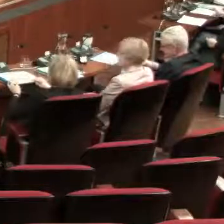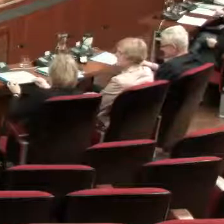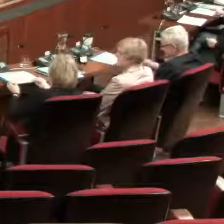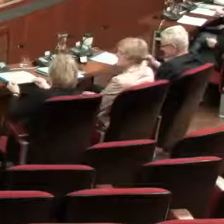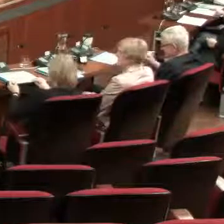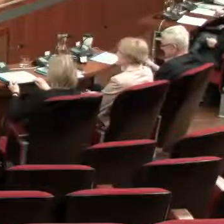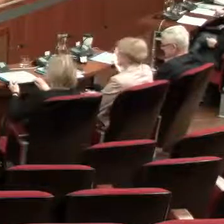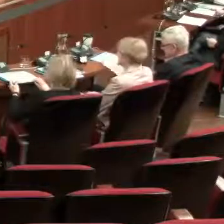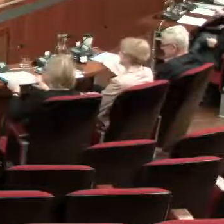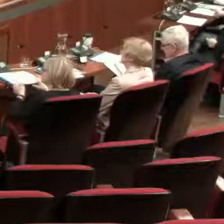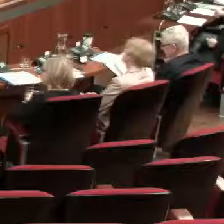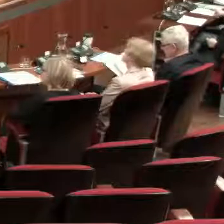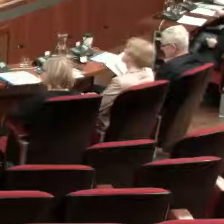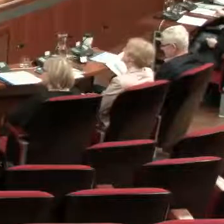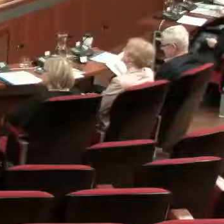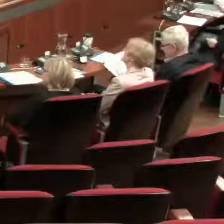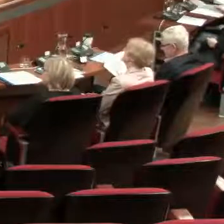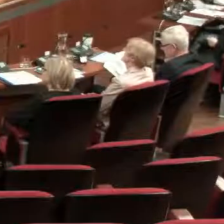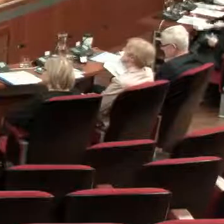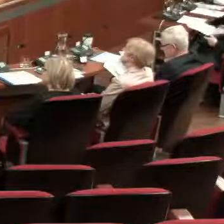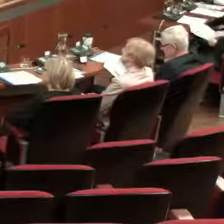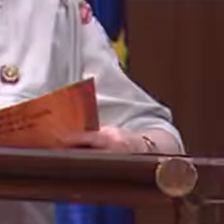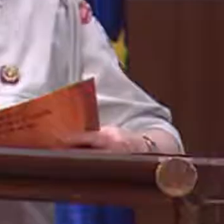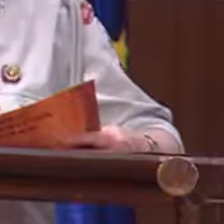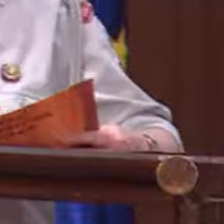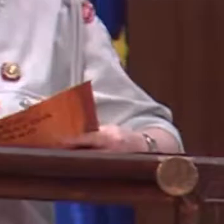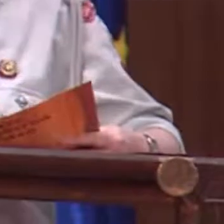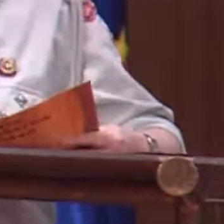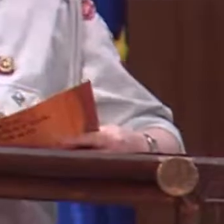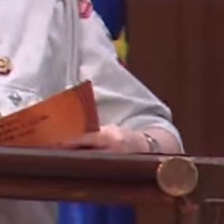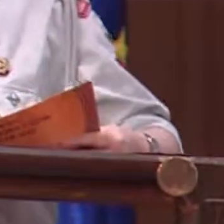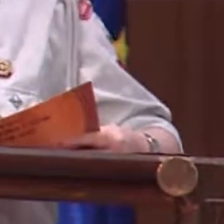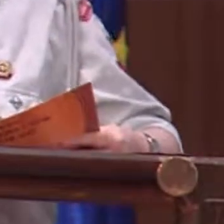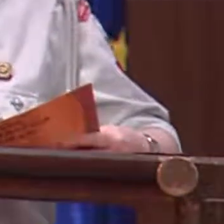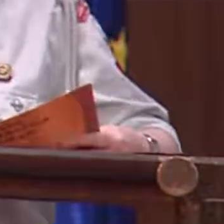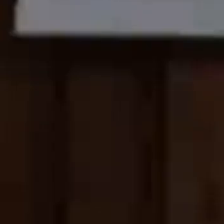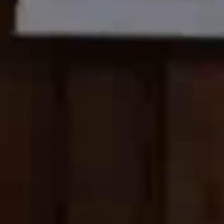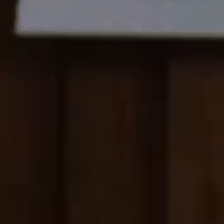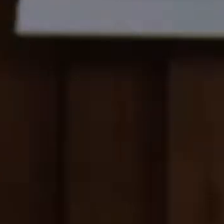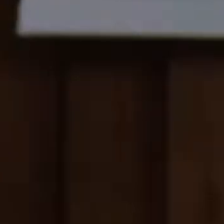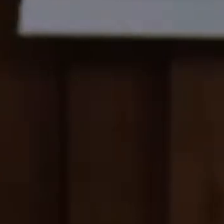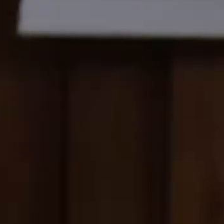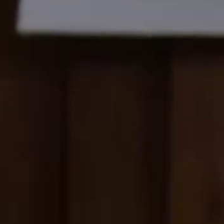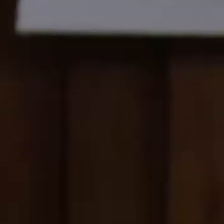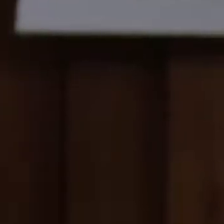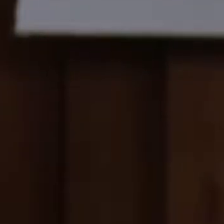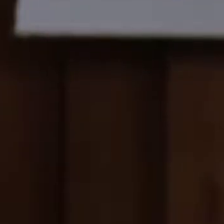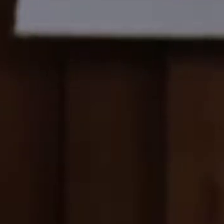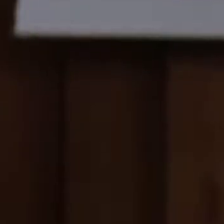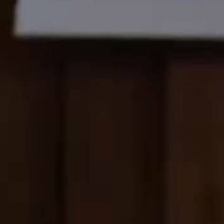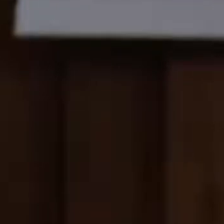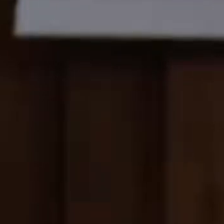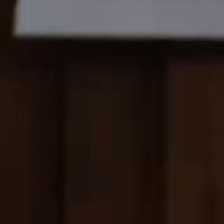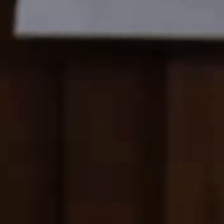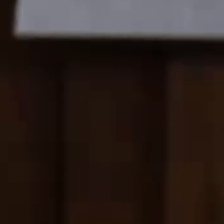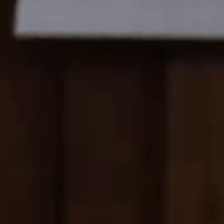Betlejemskie Światło Pokoju, tegoroczne hasło, światło, które łączy. Przekazywanie betlejemskiego światła pokoju stało